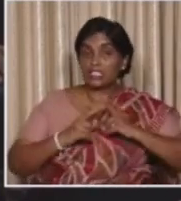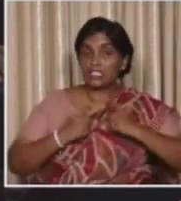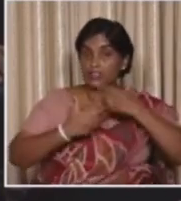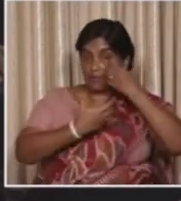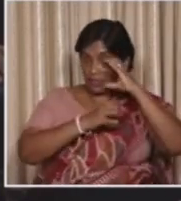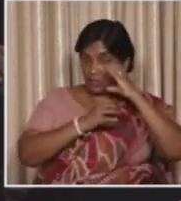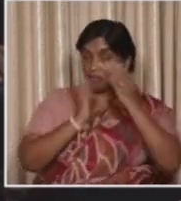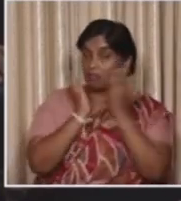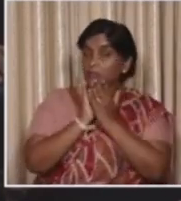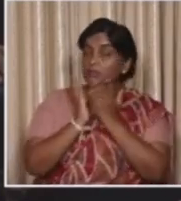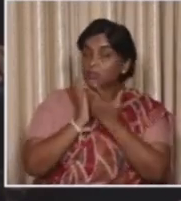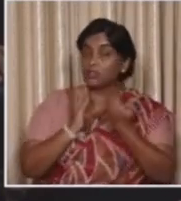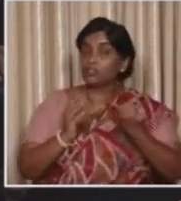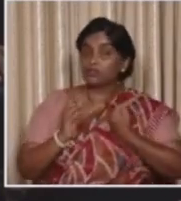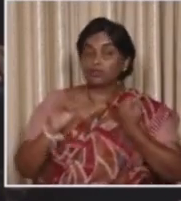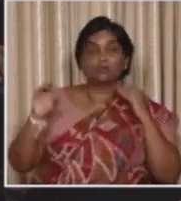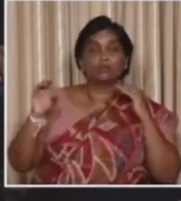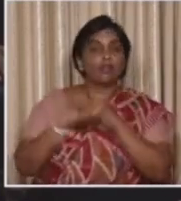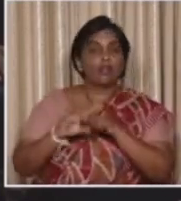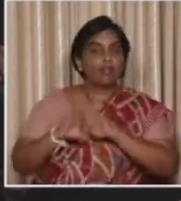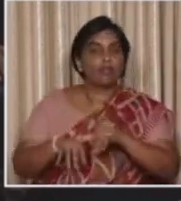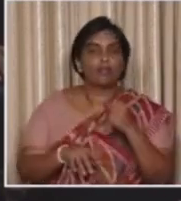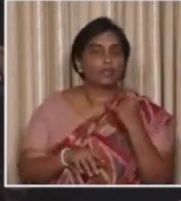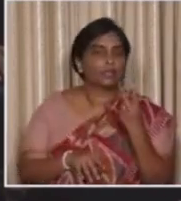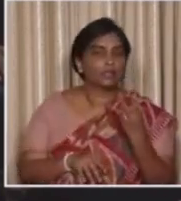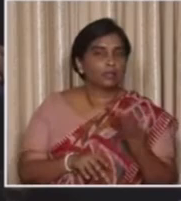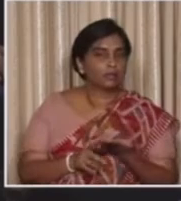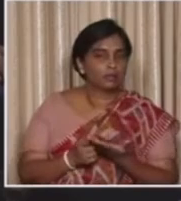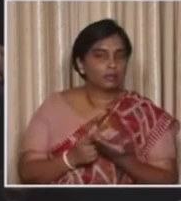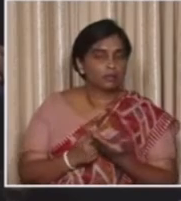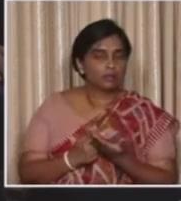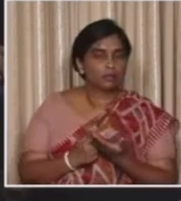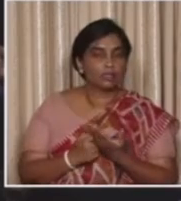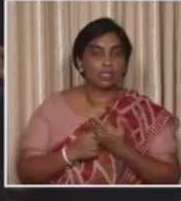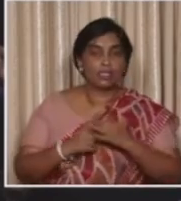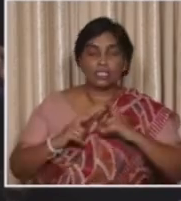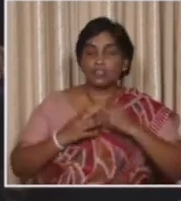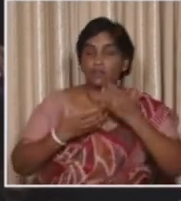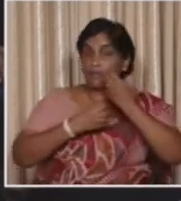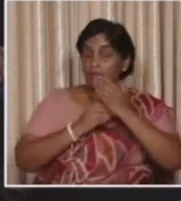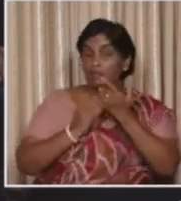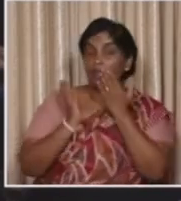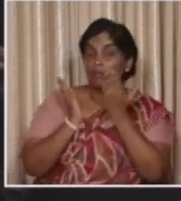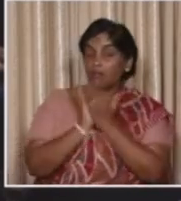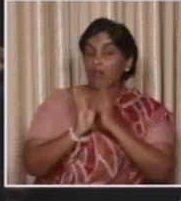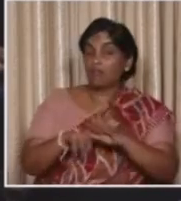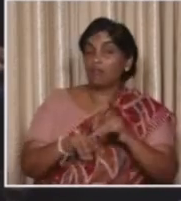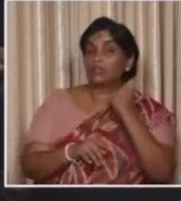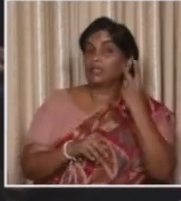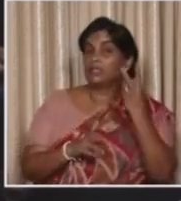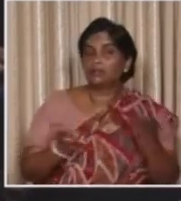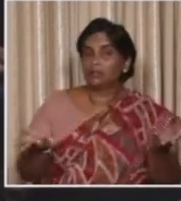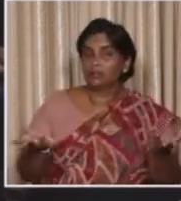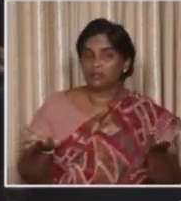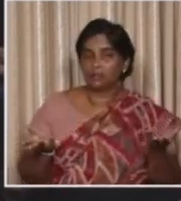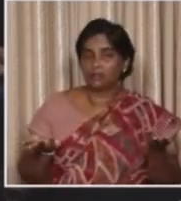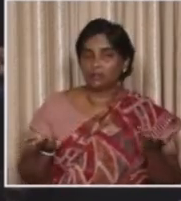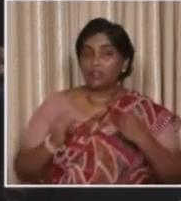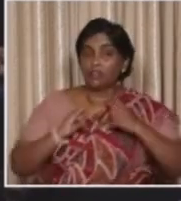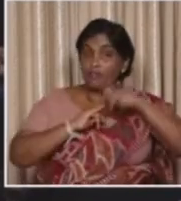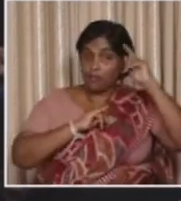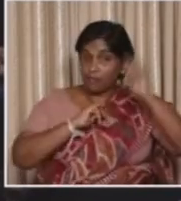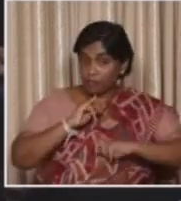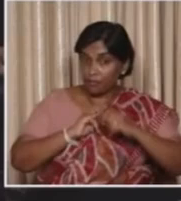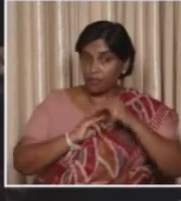හදාරලා වෛද්‍ය පීඨයට දරුවන් කී දෙනෙක් යනවද? ජීවවිද්‍යාව විෂය ඉගෙන ගන්න ඉස්කෝල කීයක් තියෙනවද?